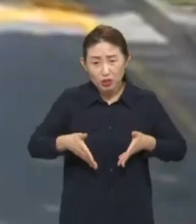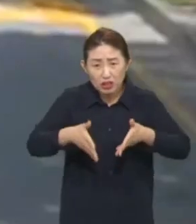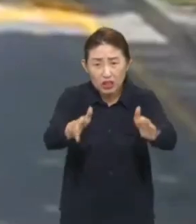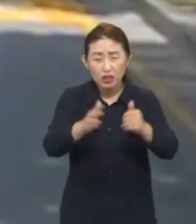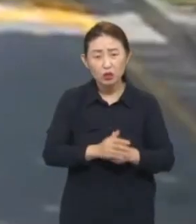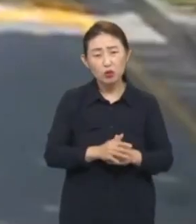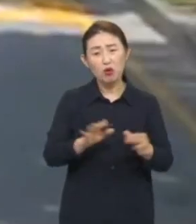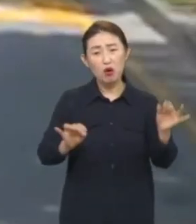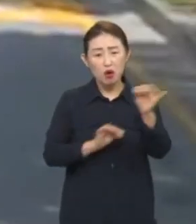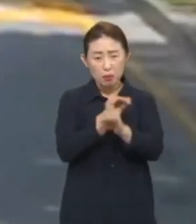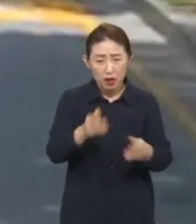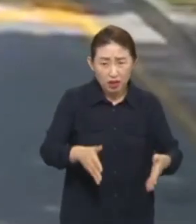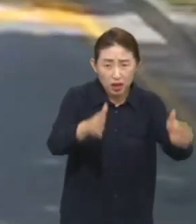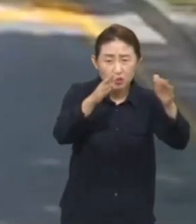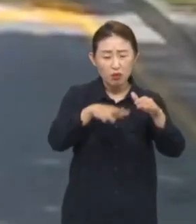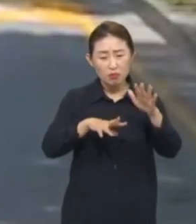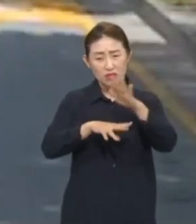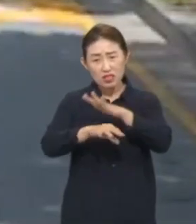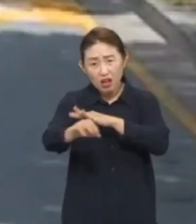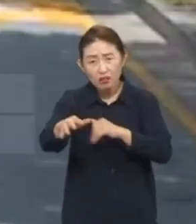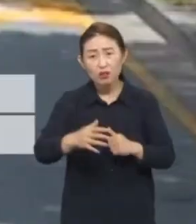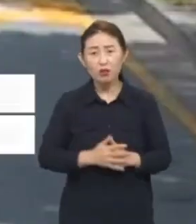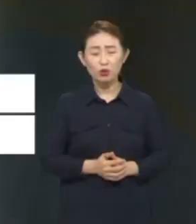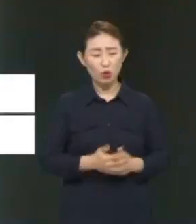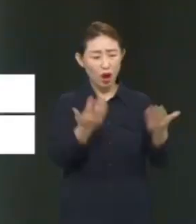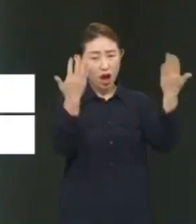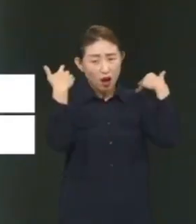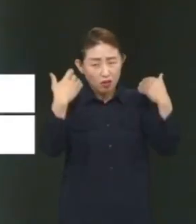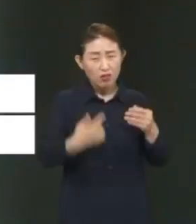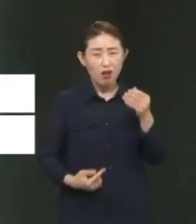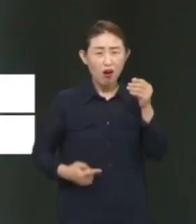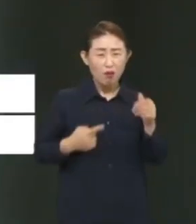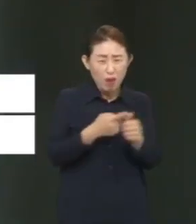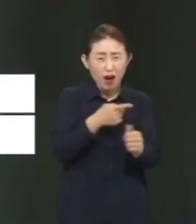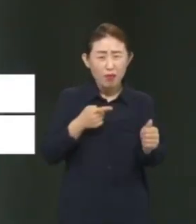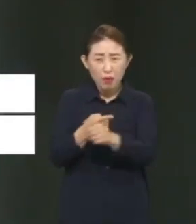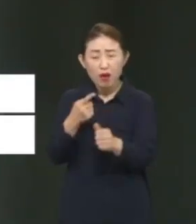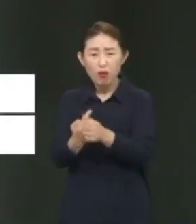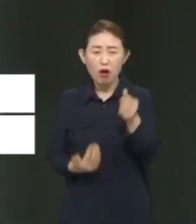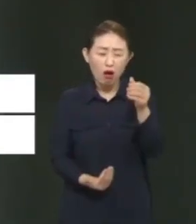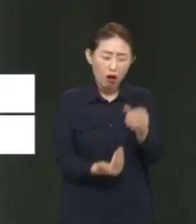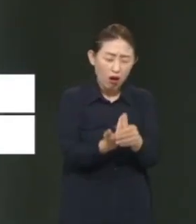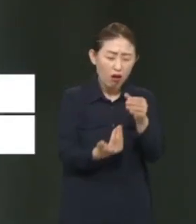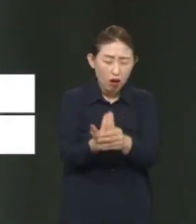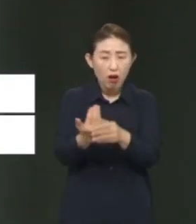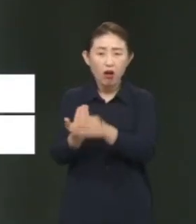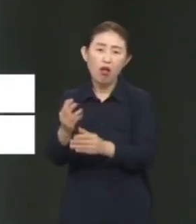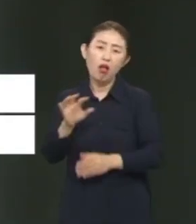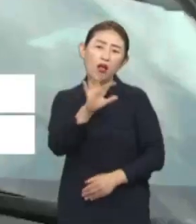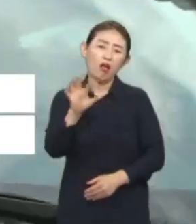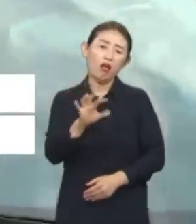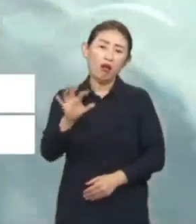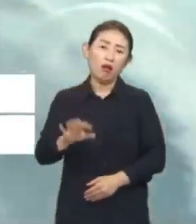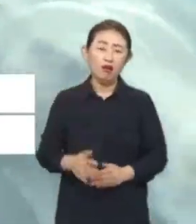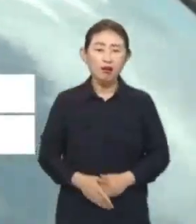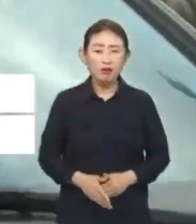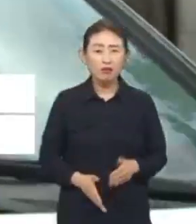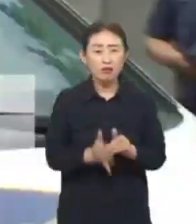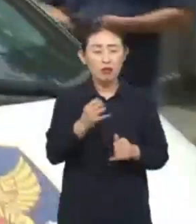지하철역 백화점, 이번엔 아이들이 모여 있는 학교까지. 공공장소에서 버젓이 반복되는 강력범죄에